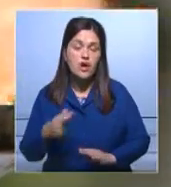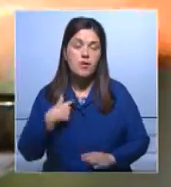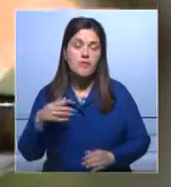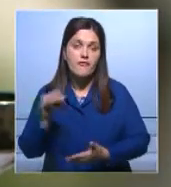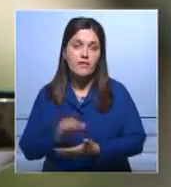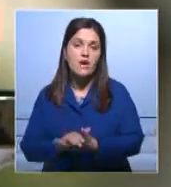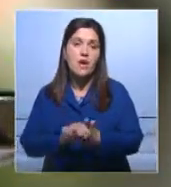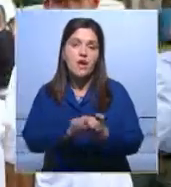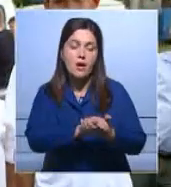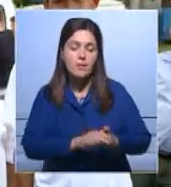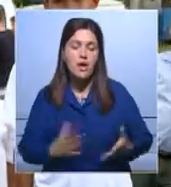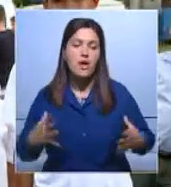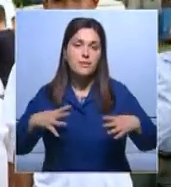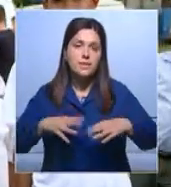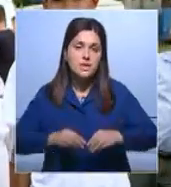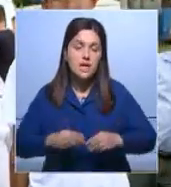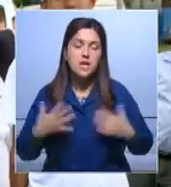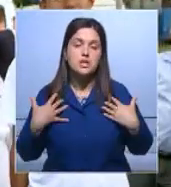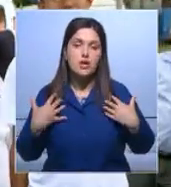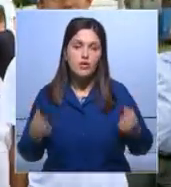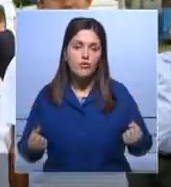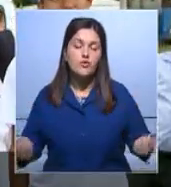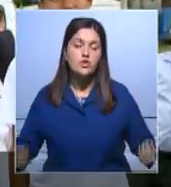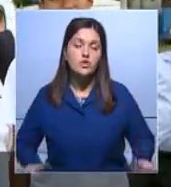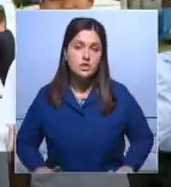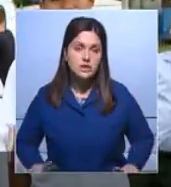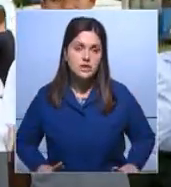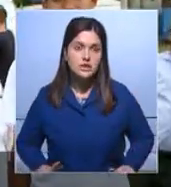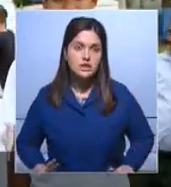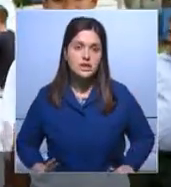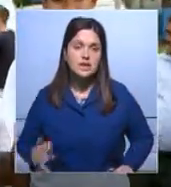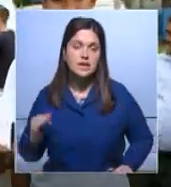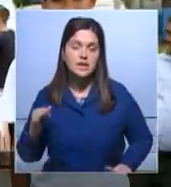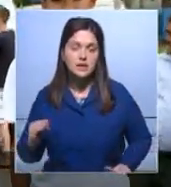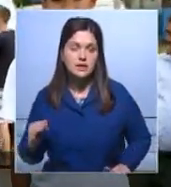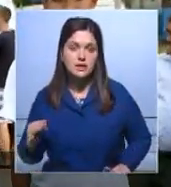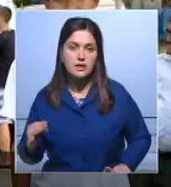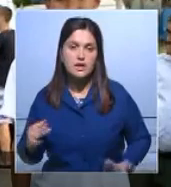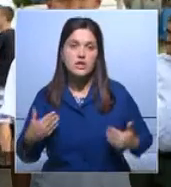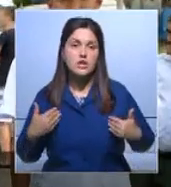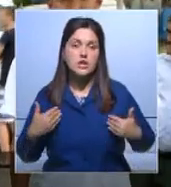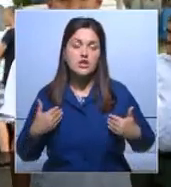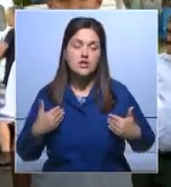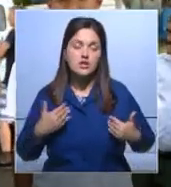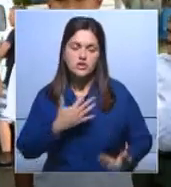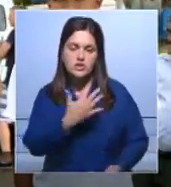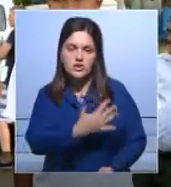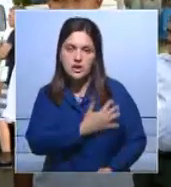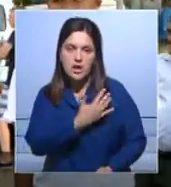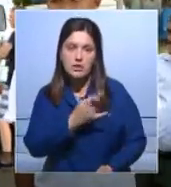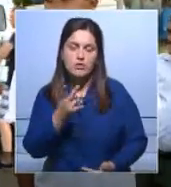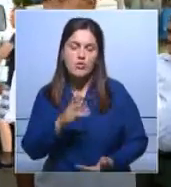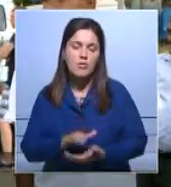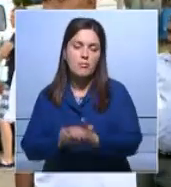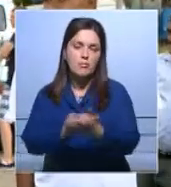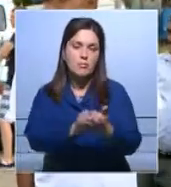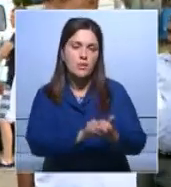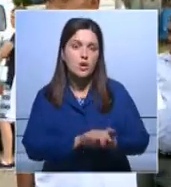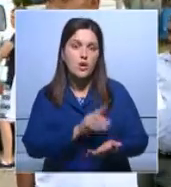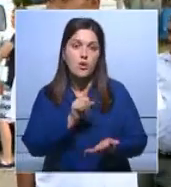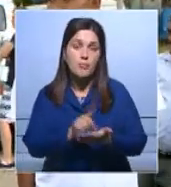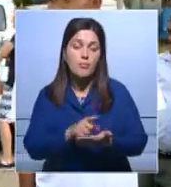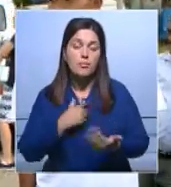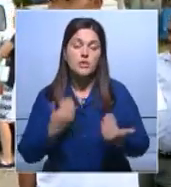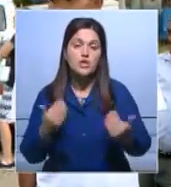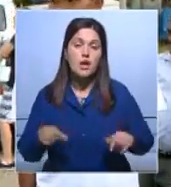всех нас здоровый образ жизни и желание мира Вот. Мы